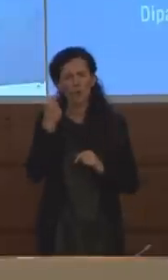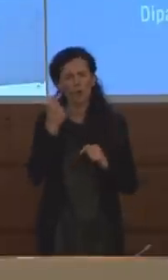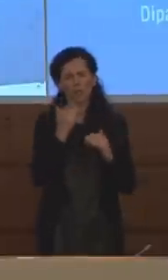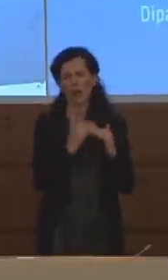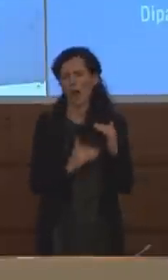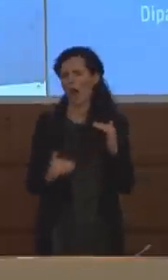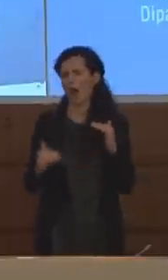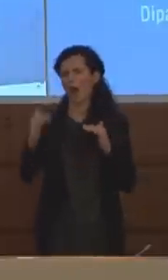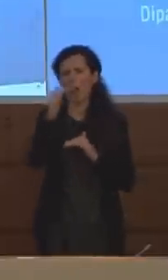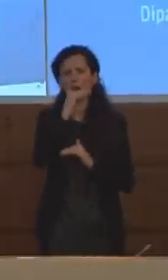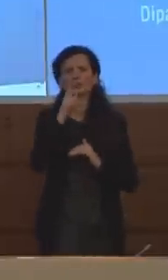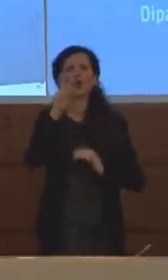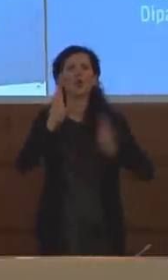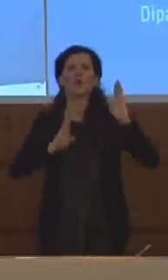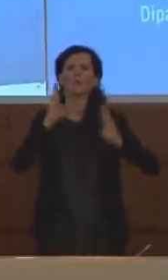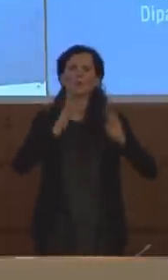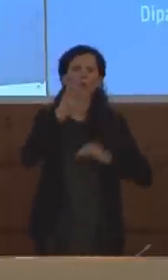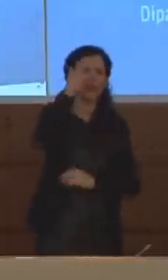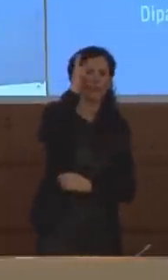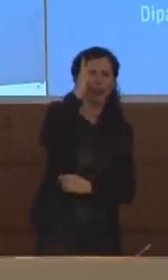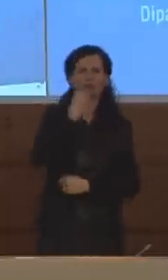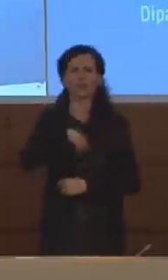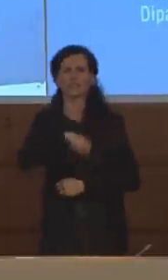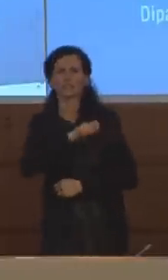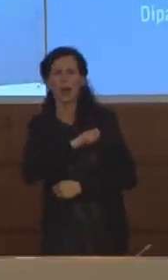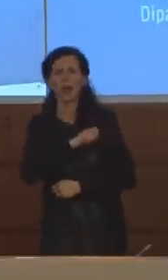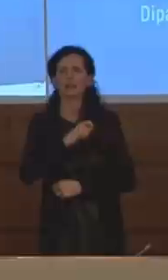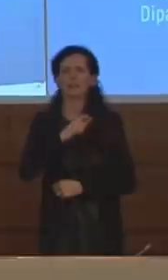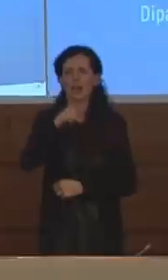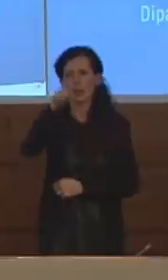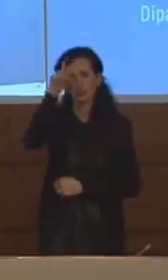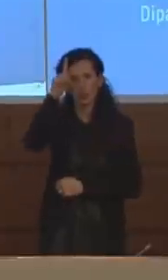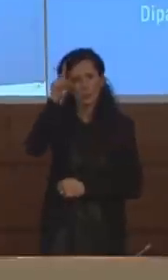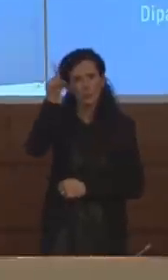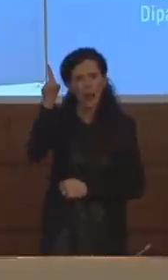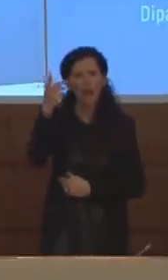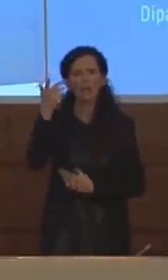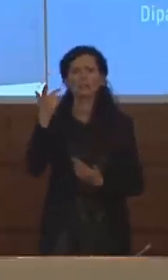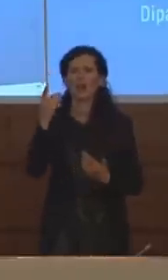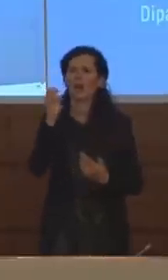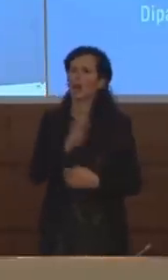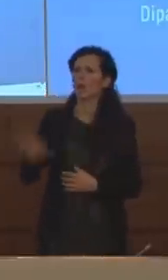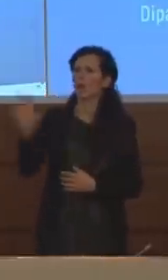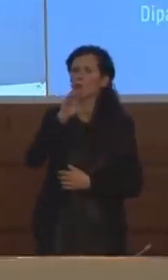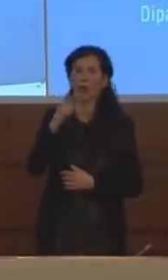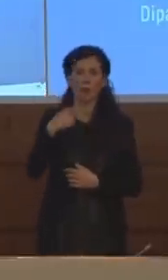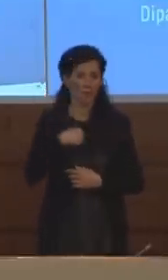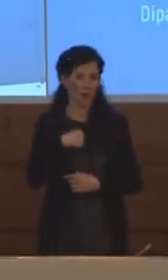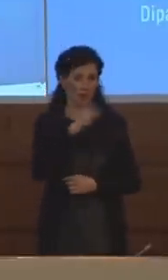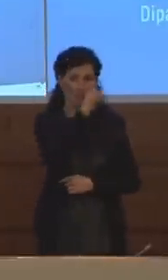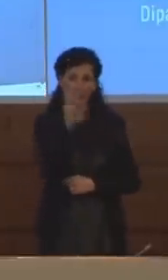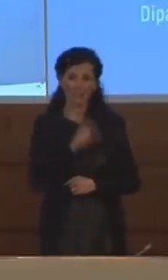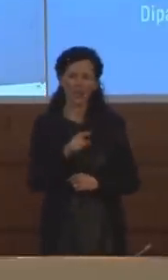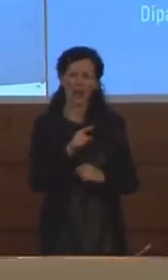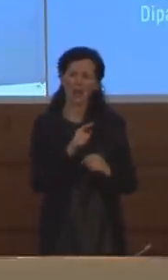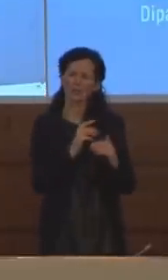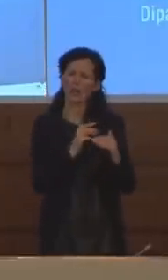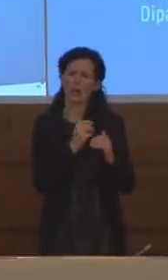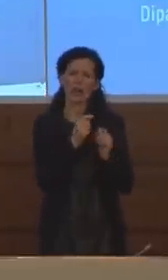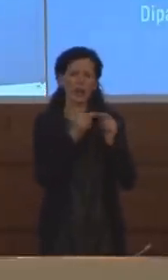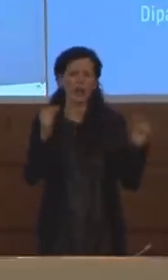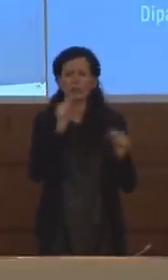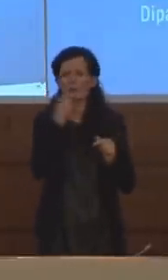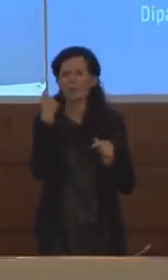paesi come francia spagna germania e da altri noi stiamo facendo un numero veramente molto elevato di tamponi